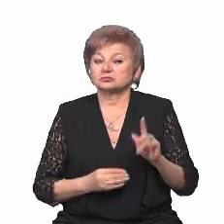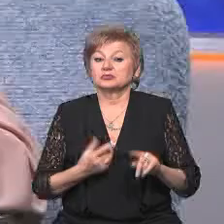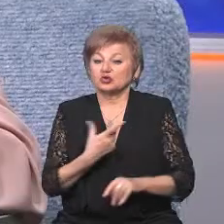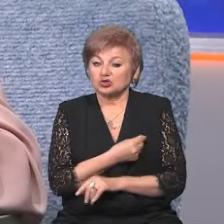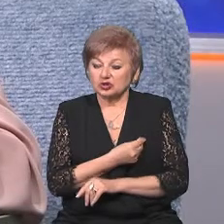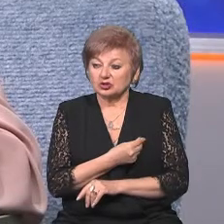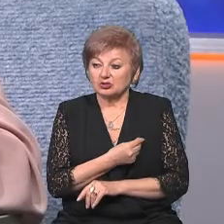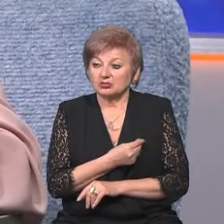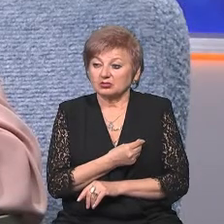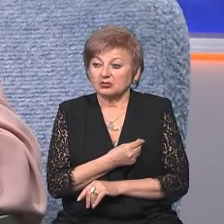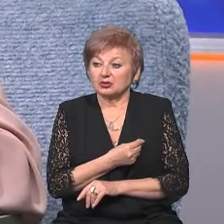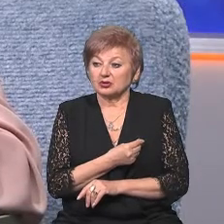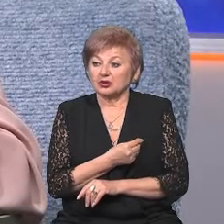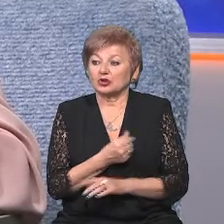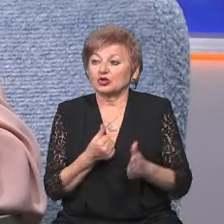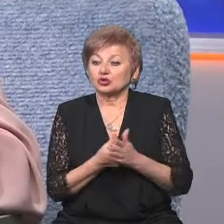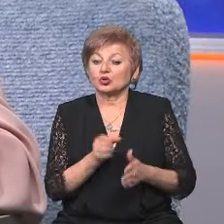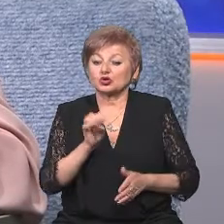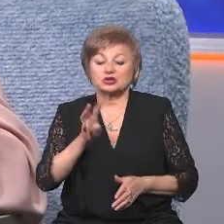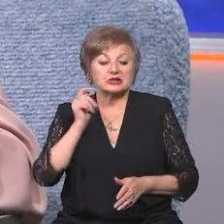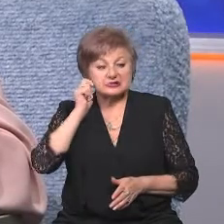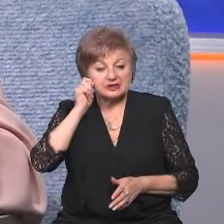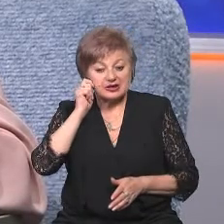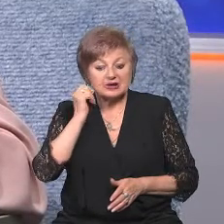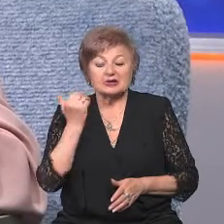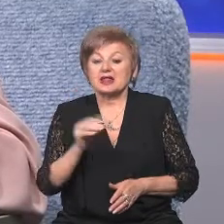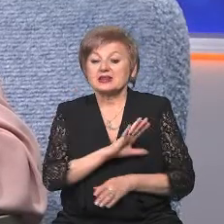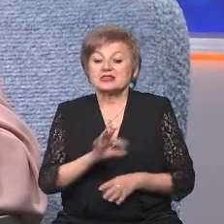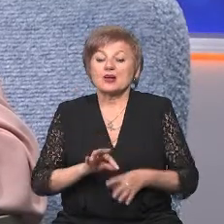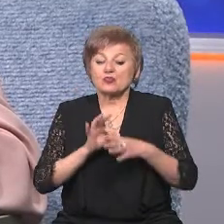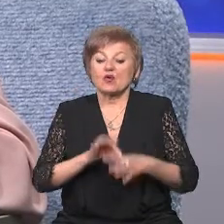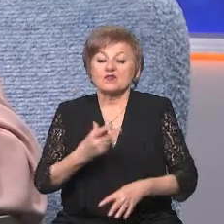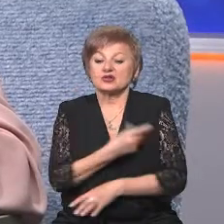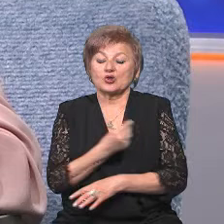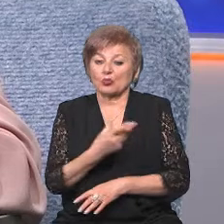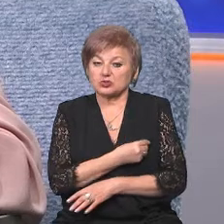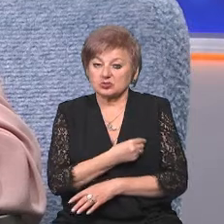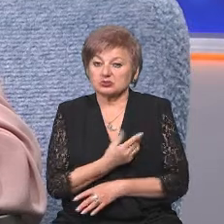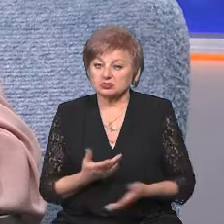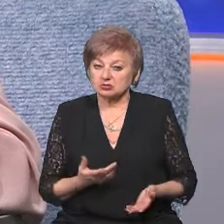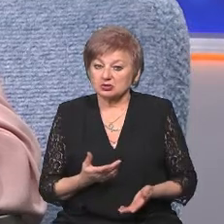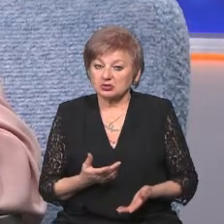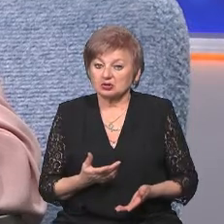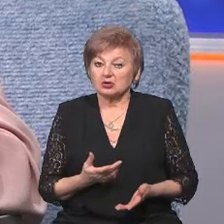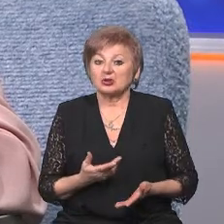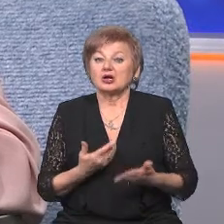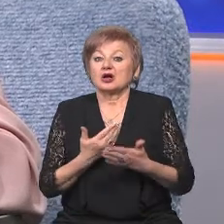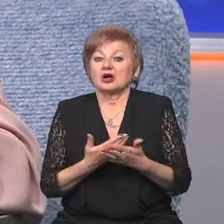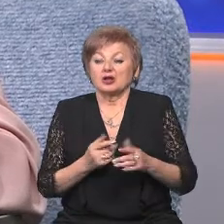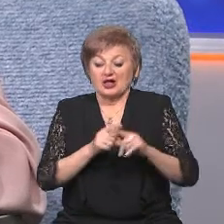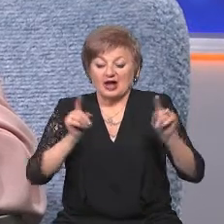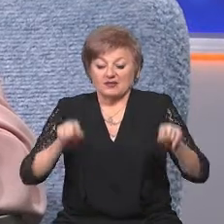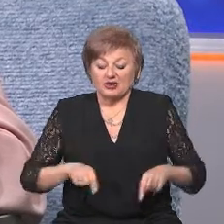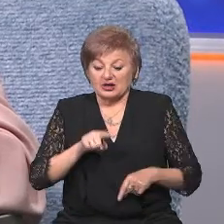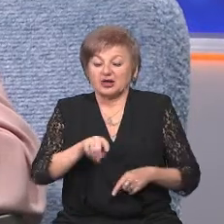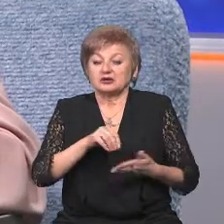то з 7 до 14 років їй не проводитимуть вакцинацію чи ревакцинацію. Відповідно, дані у карті